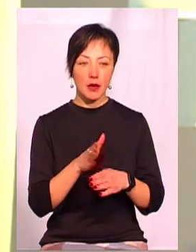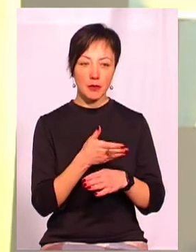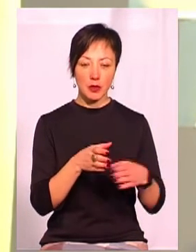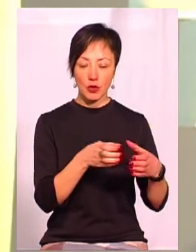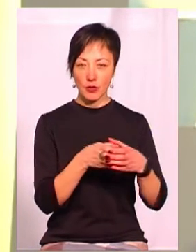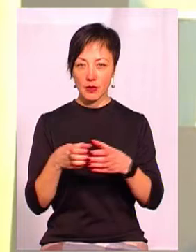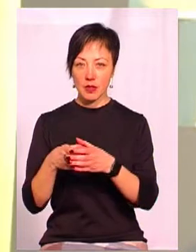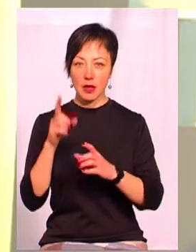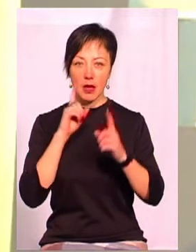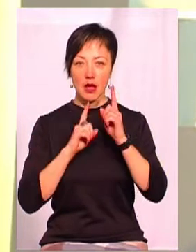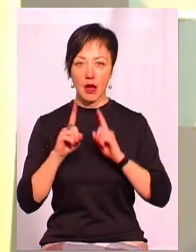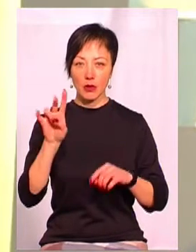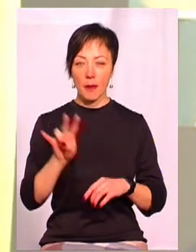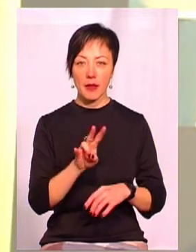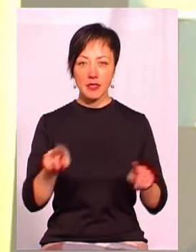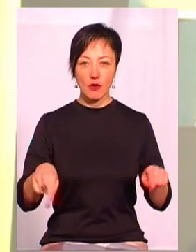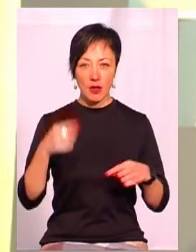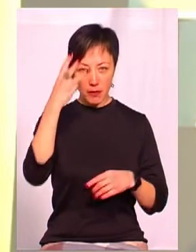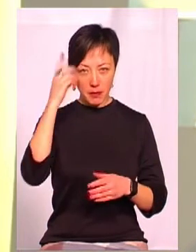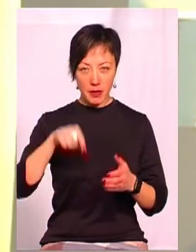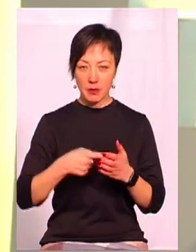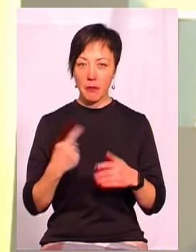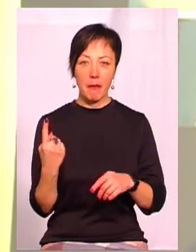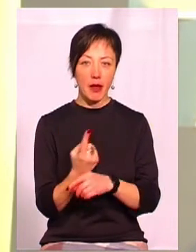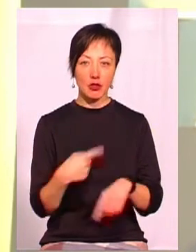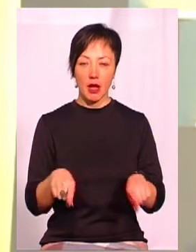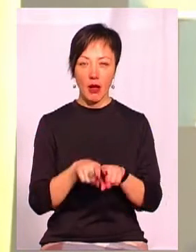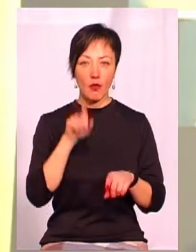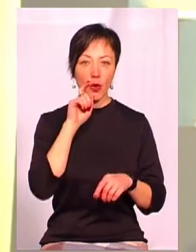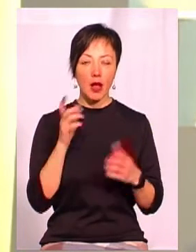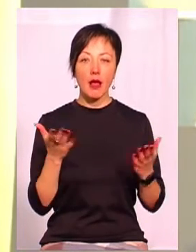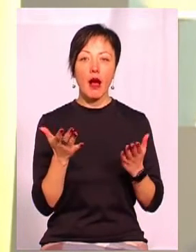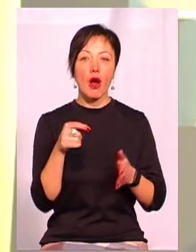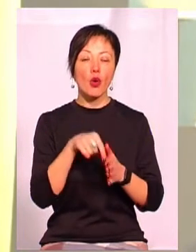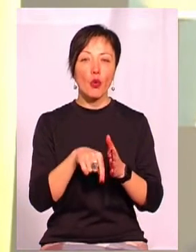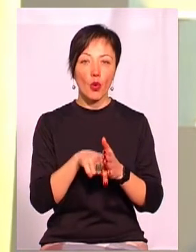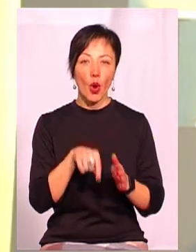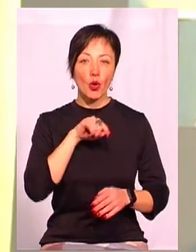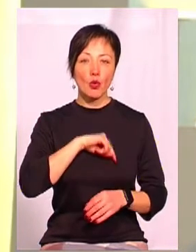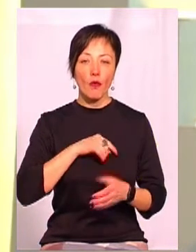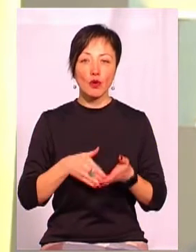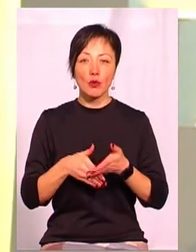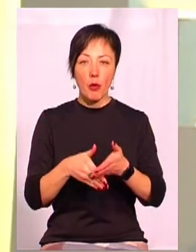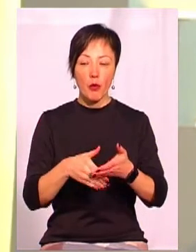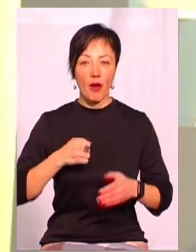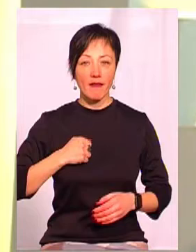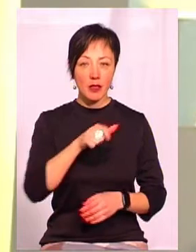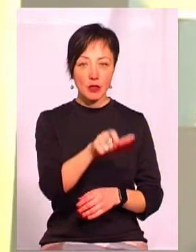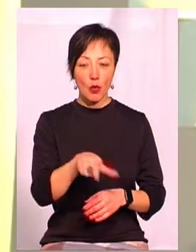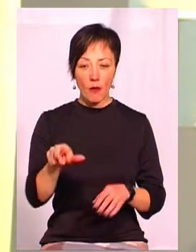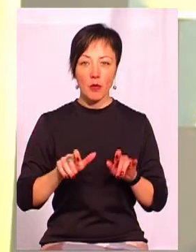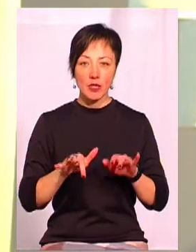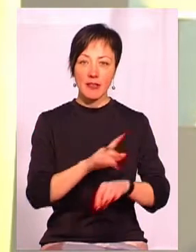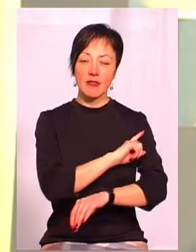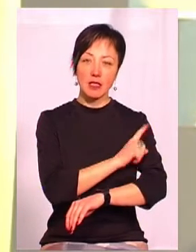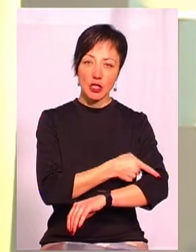Міжконфесійну раду капеланів створили у Хмельницькому. Це перша така в Україні. Яка роль духовної допомоги військовим у процесі